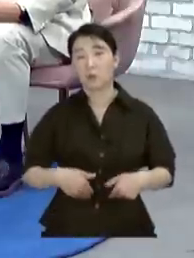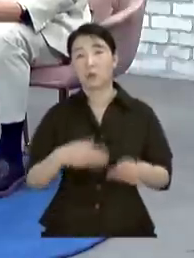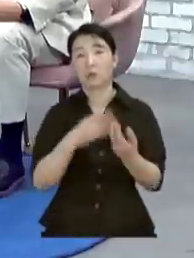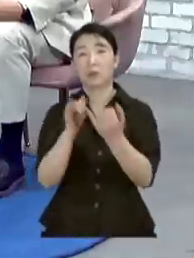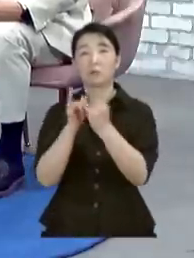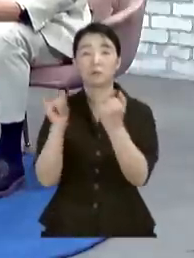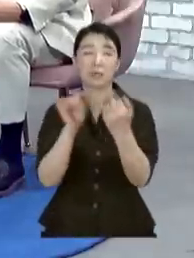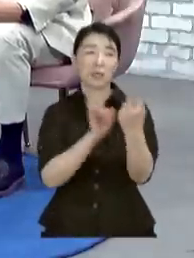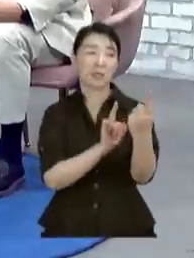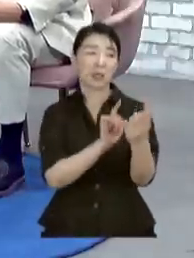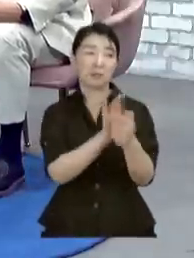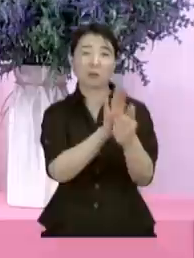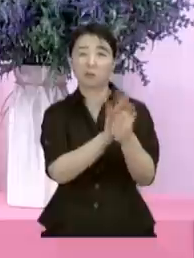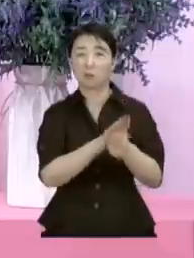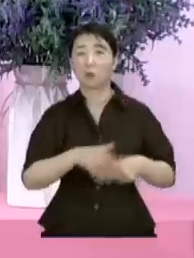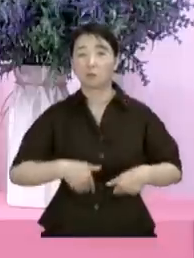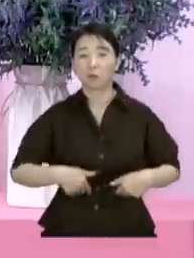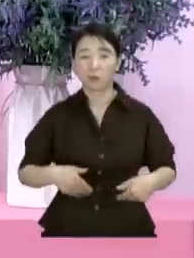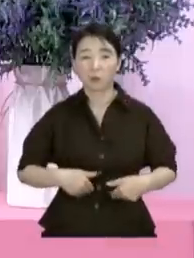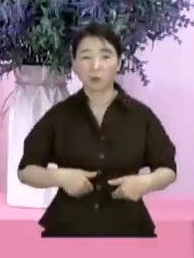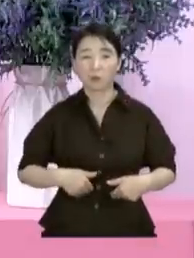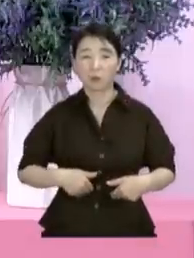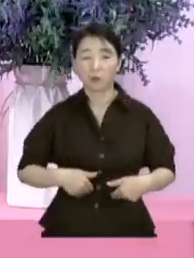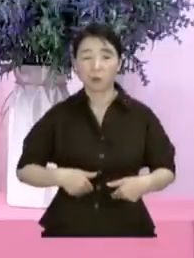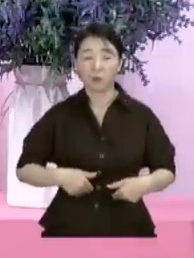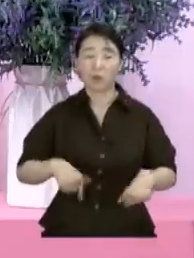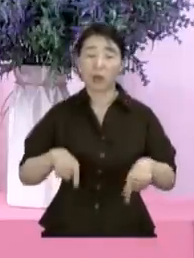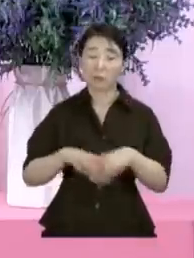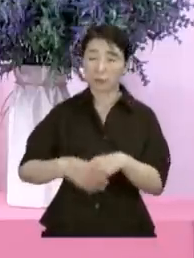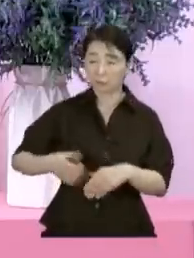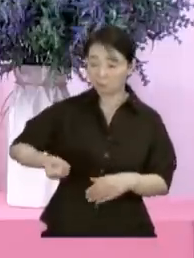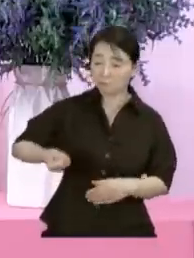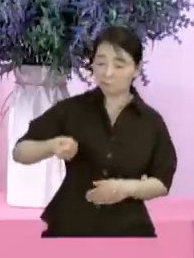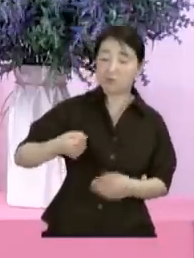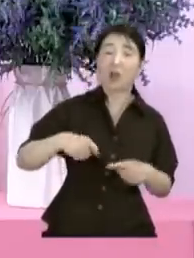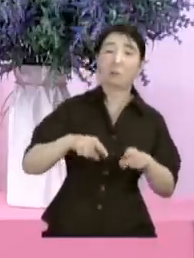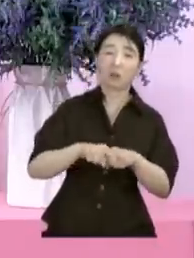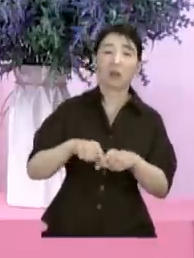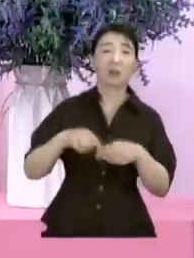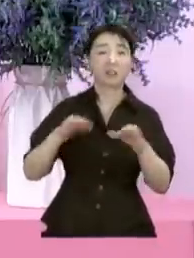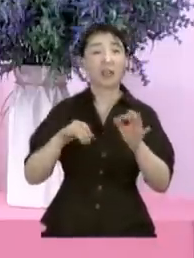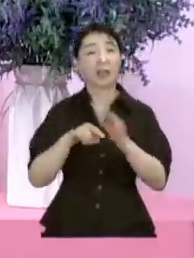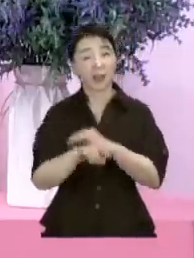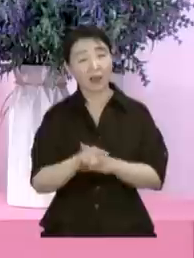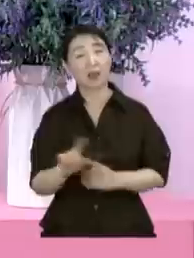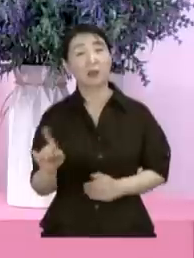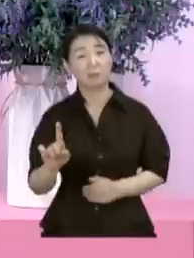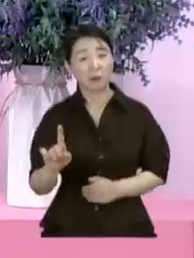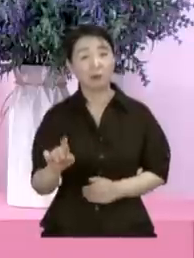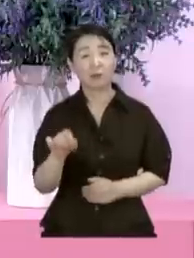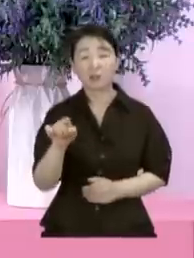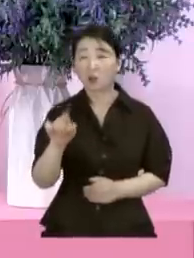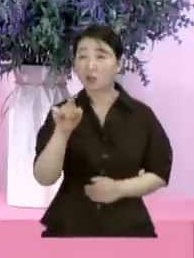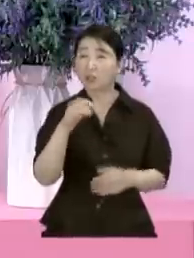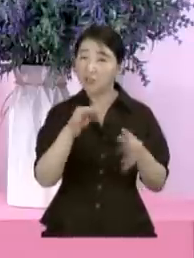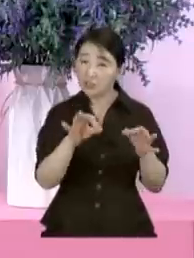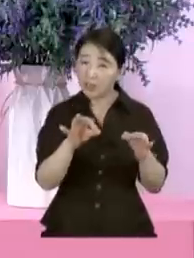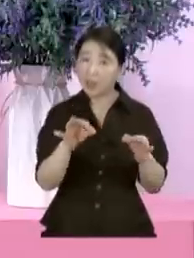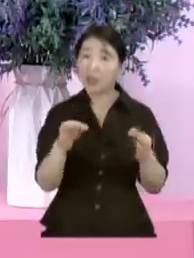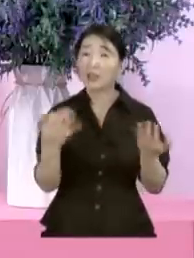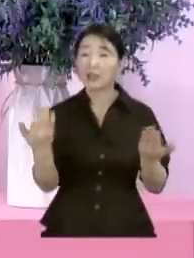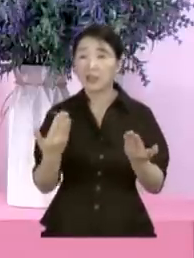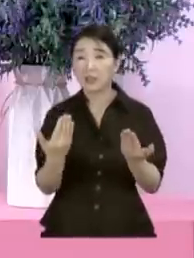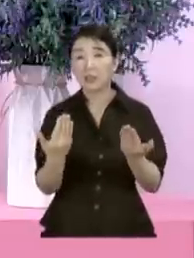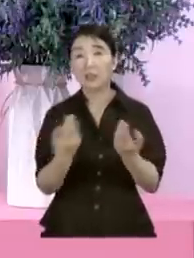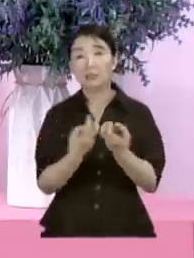탈북민 입장에서도 이게 필요하지. 그러니까 손을 잡고 같이 가는 거죠. 손을 잡고 이것은 여기 은행